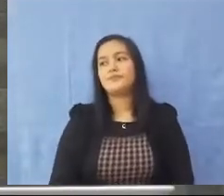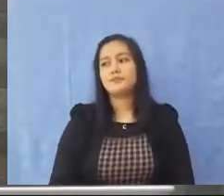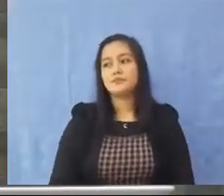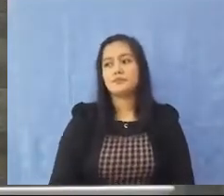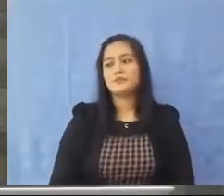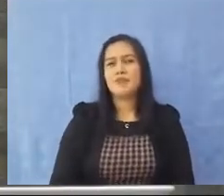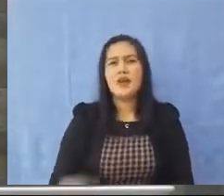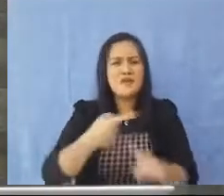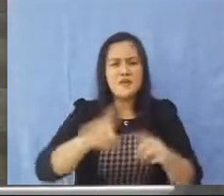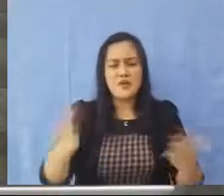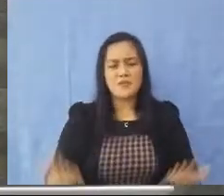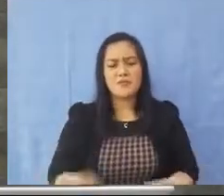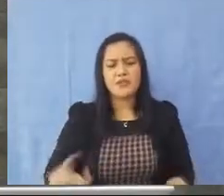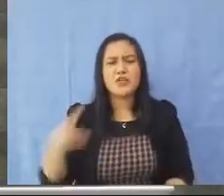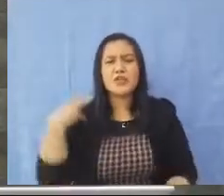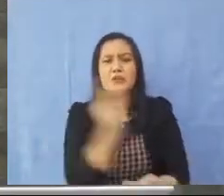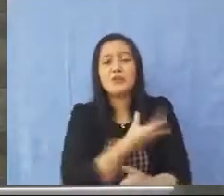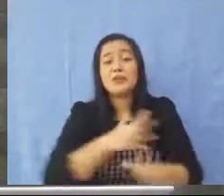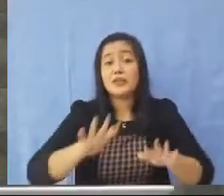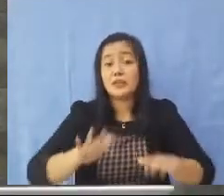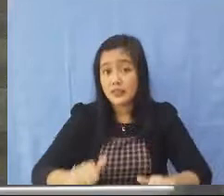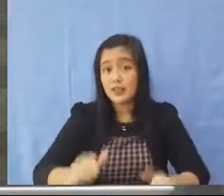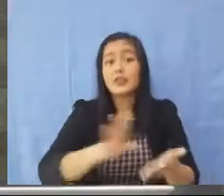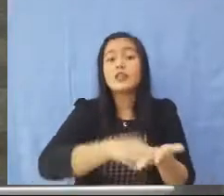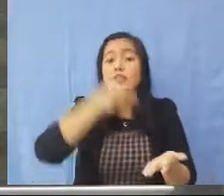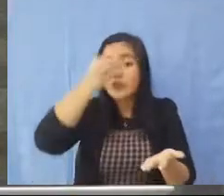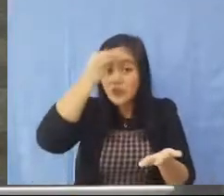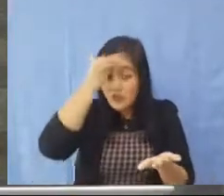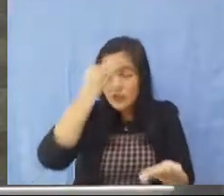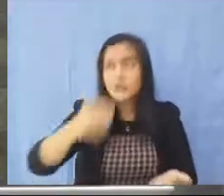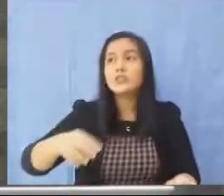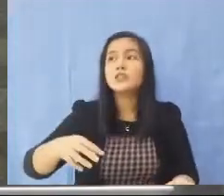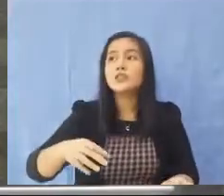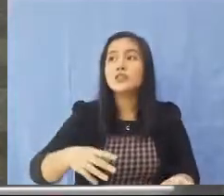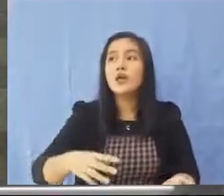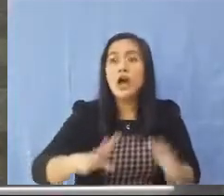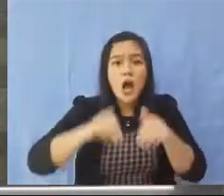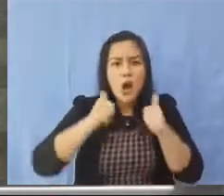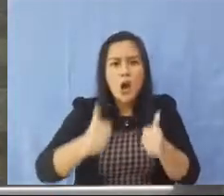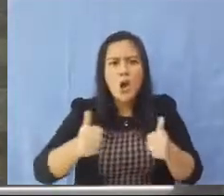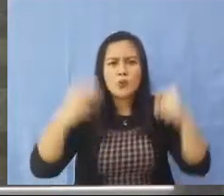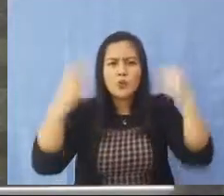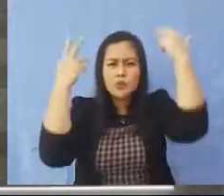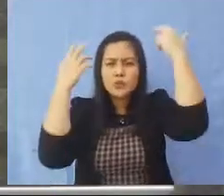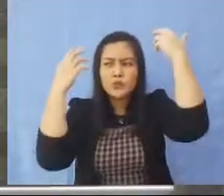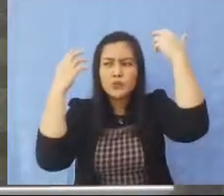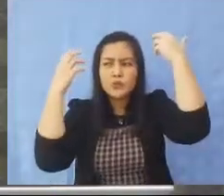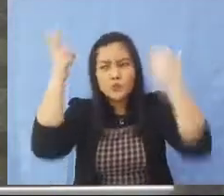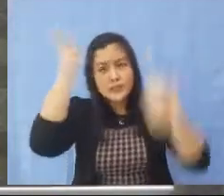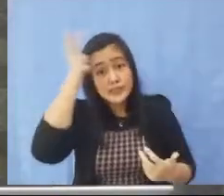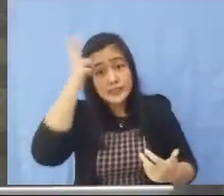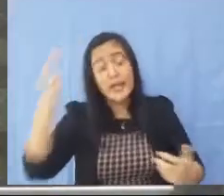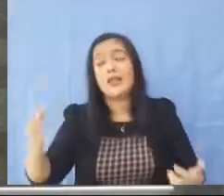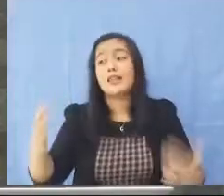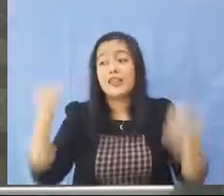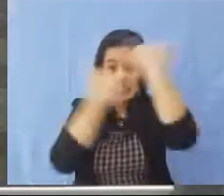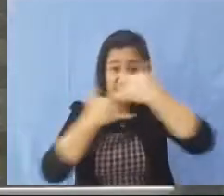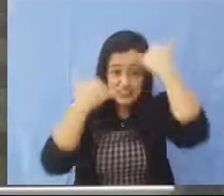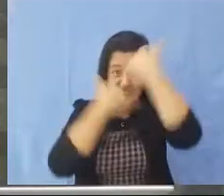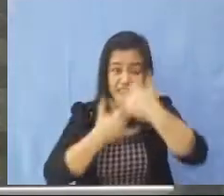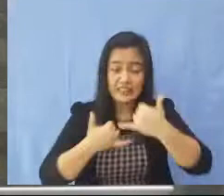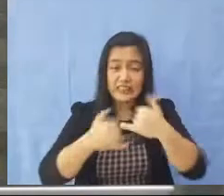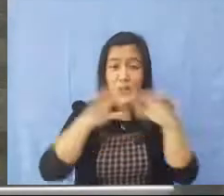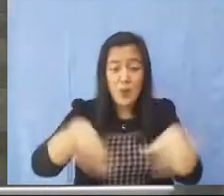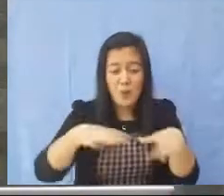chapter 3. You see? From Genesis chapter 3 down to Genesis chapter 5. So again, ulit ko po, yung